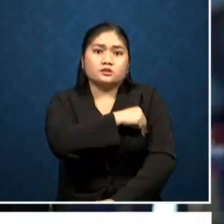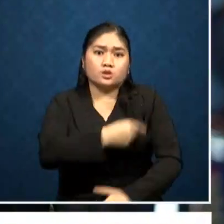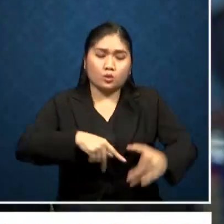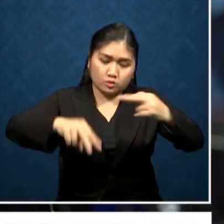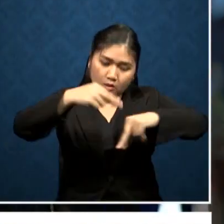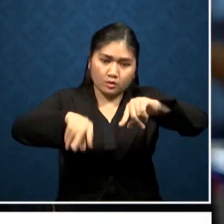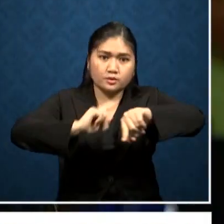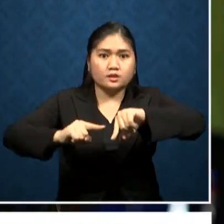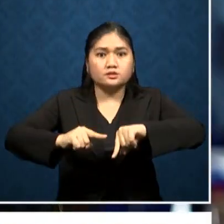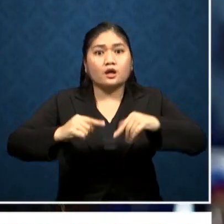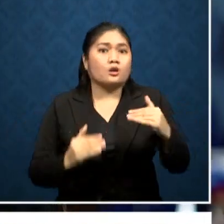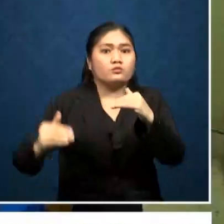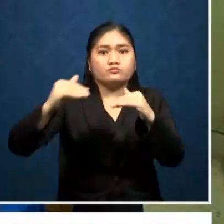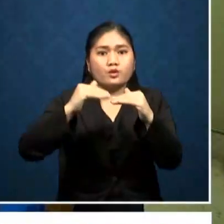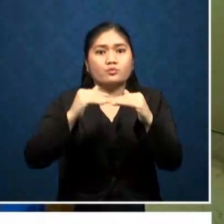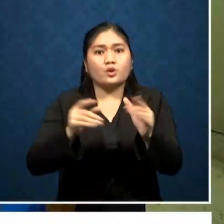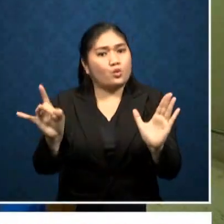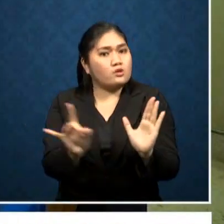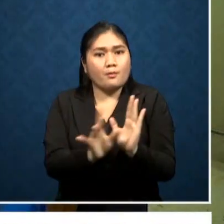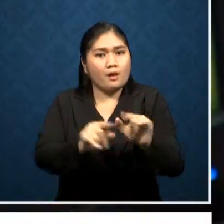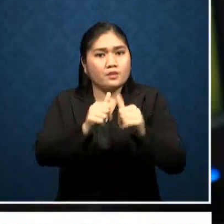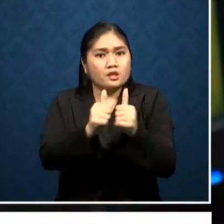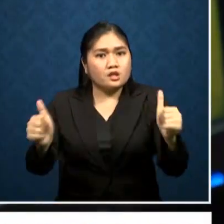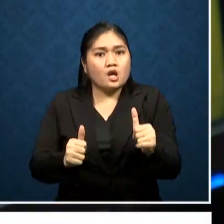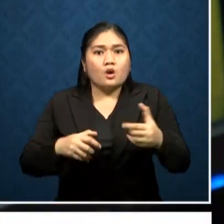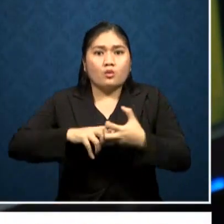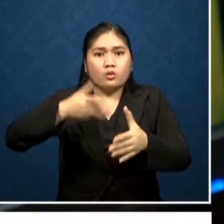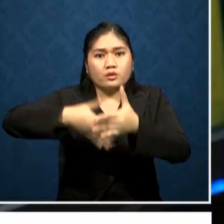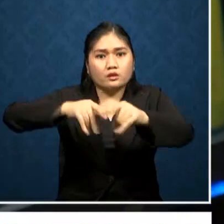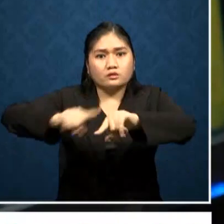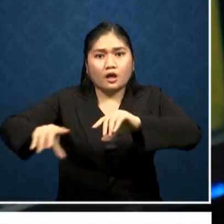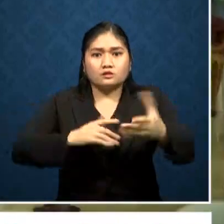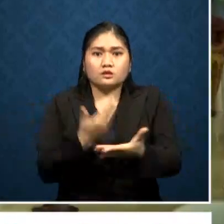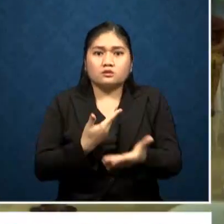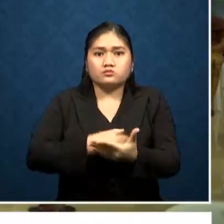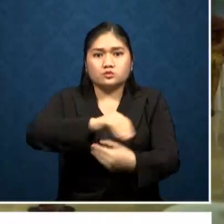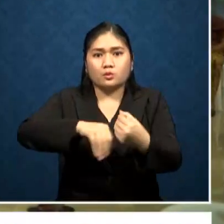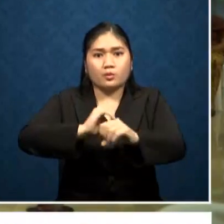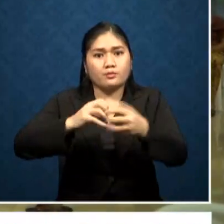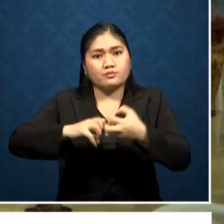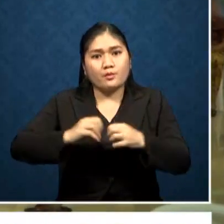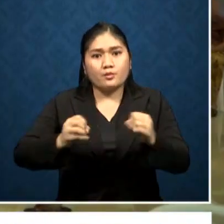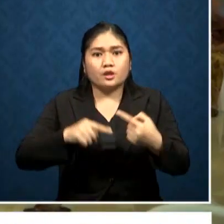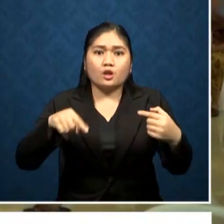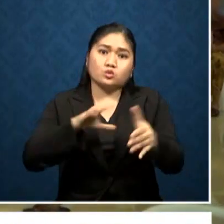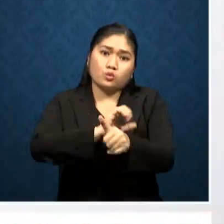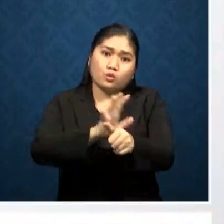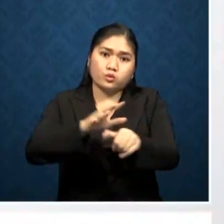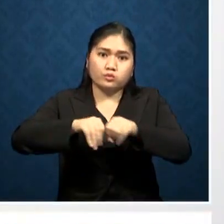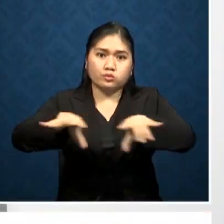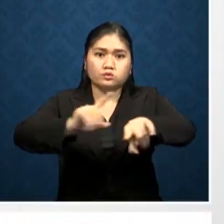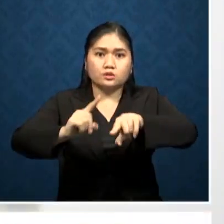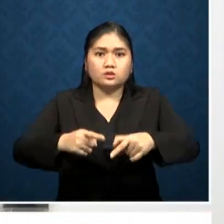ครอคลุมมคภาพ มีคุภาพ โยไม่มอุปศัษท่างการเงินแม้ใช่งพระระบาด COVID19